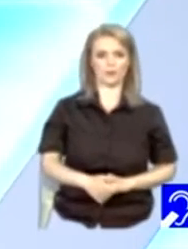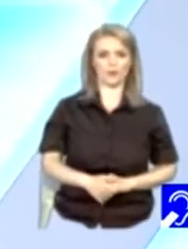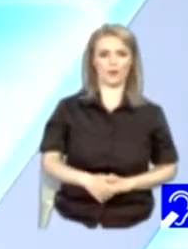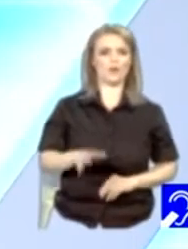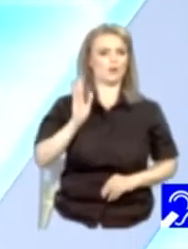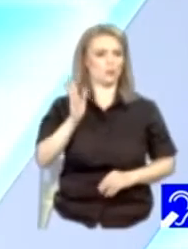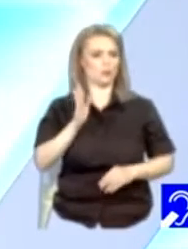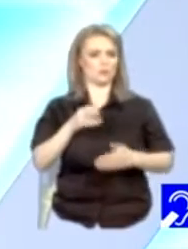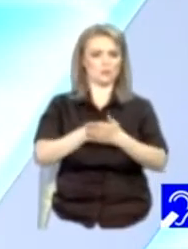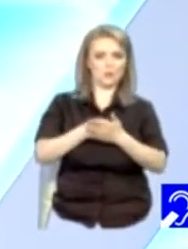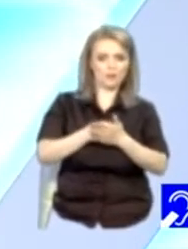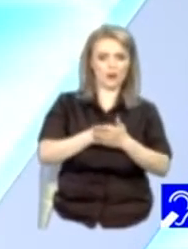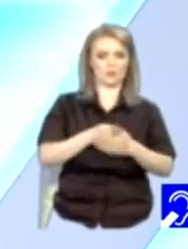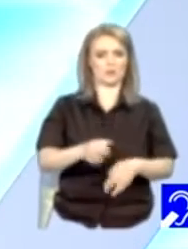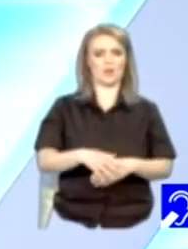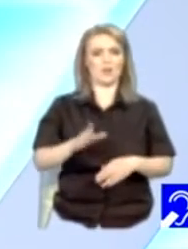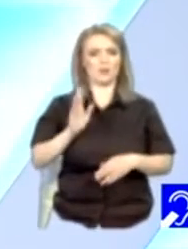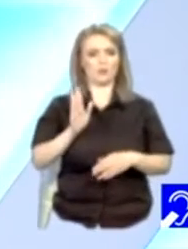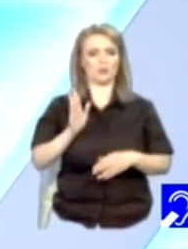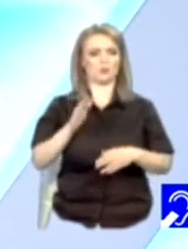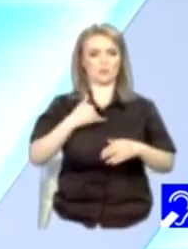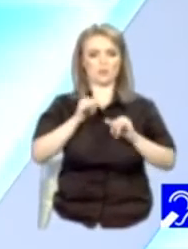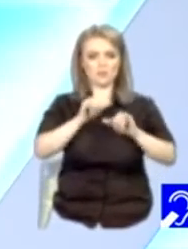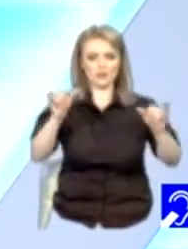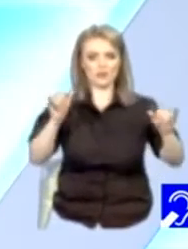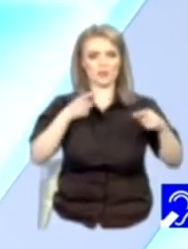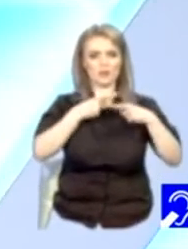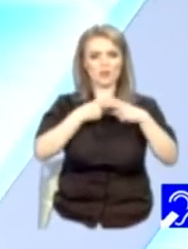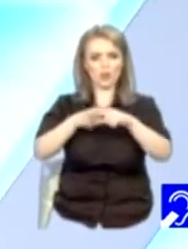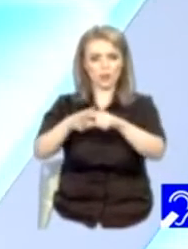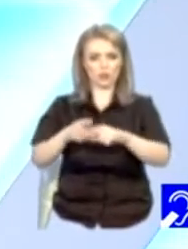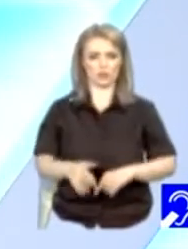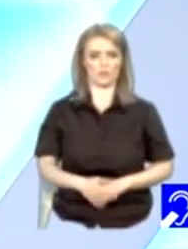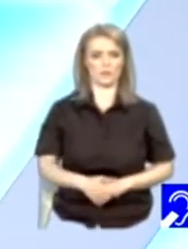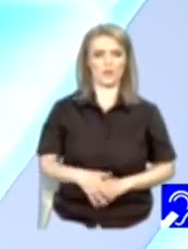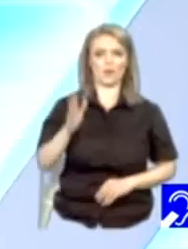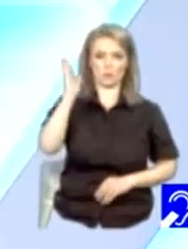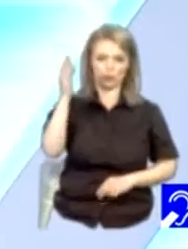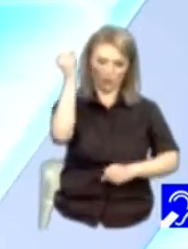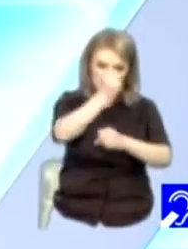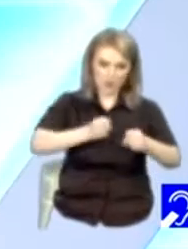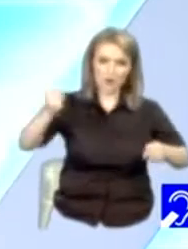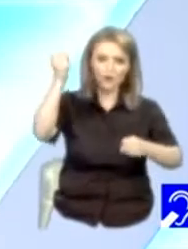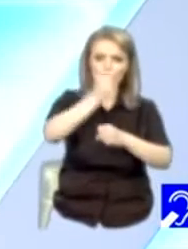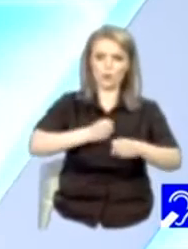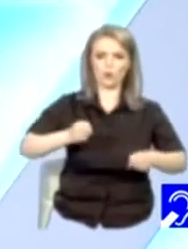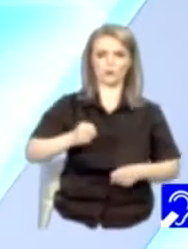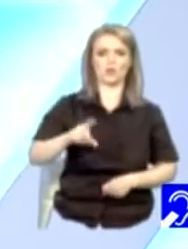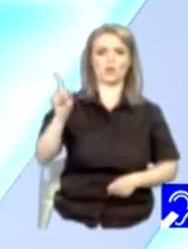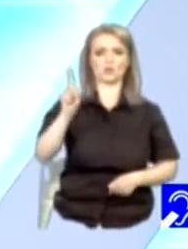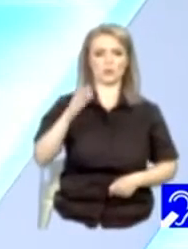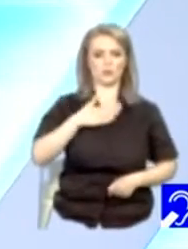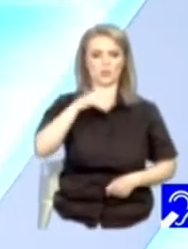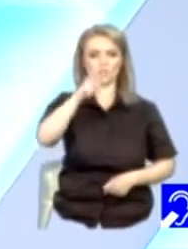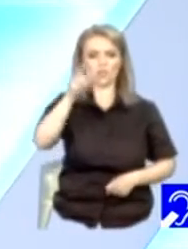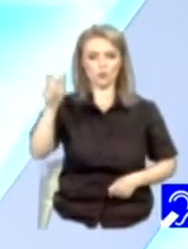aplicarea creativității și tehnologiilor eficiente, și vom munci pentru ca oamenii